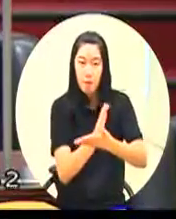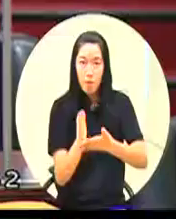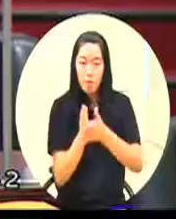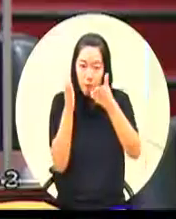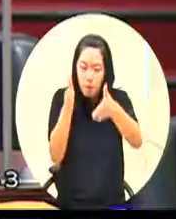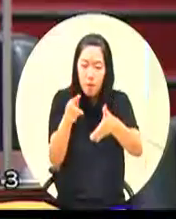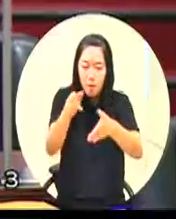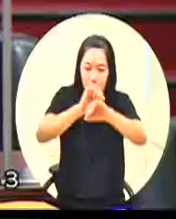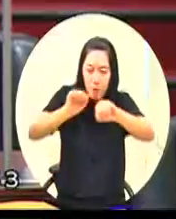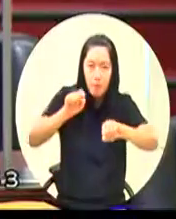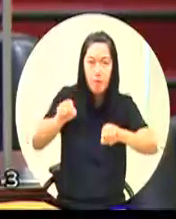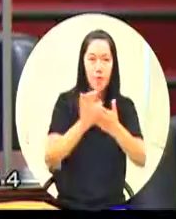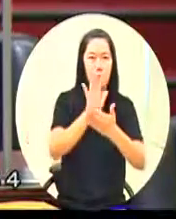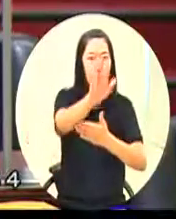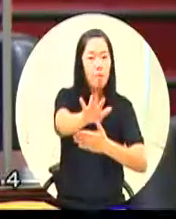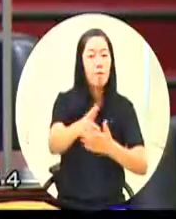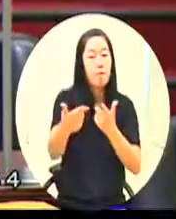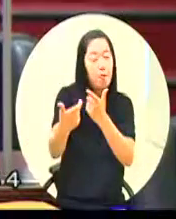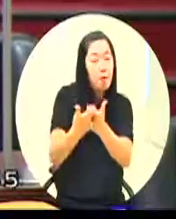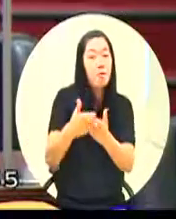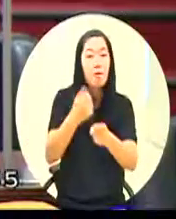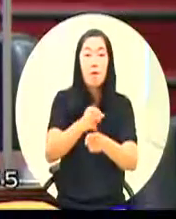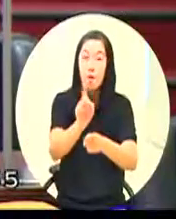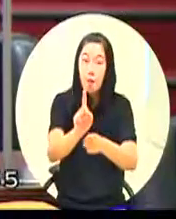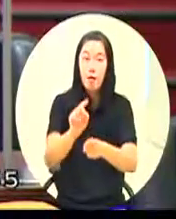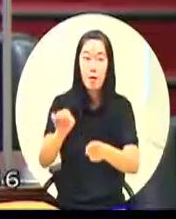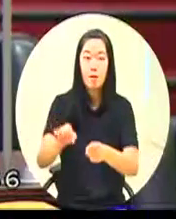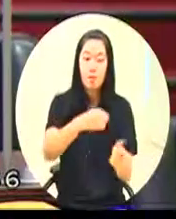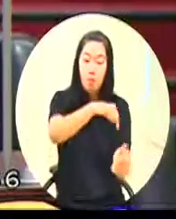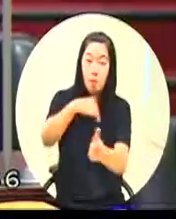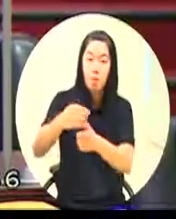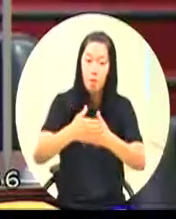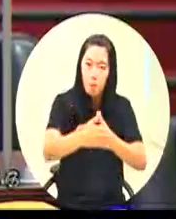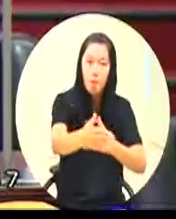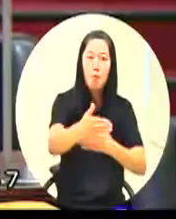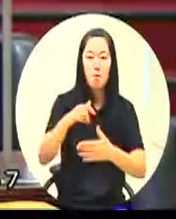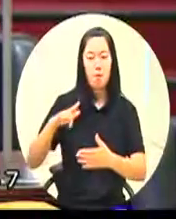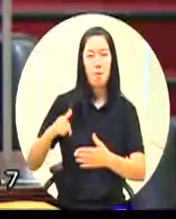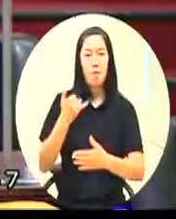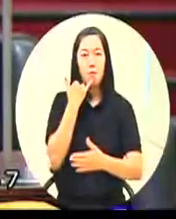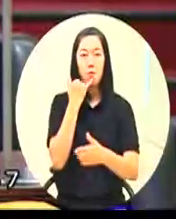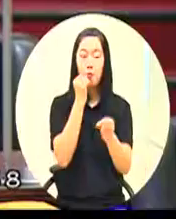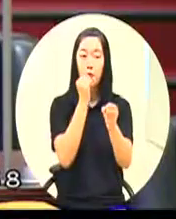将来他适合做什么。在教学过程当中，老师就可以做一个很好的引